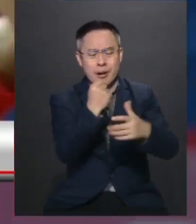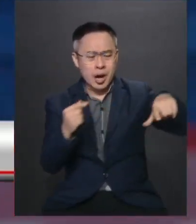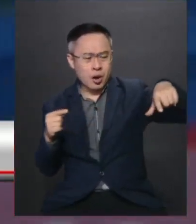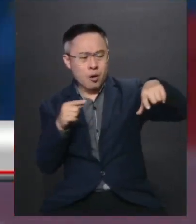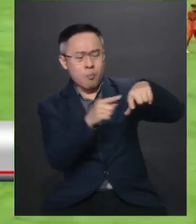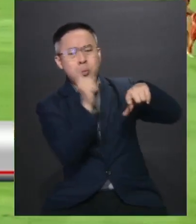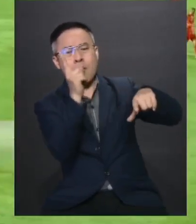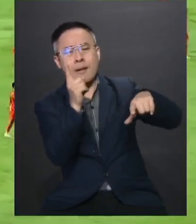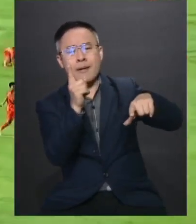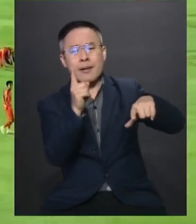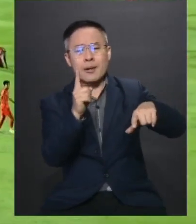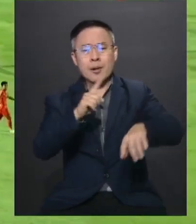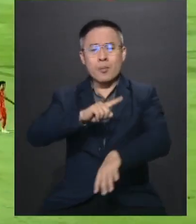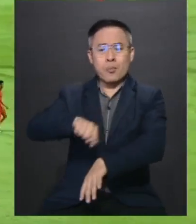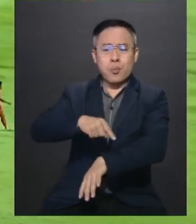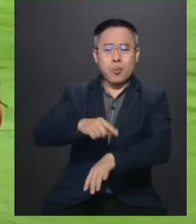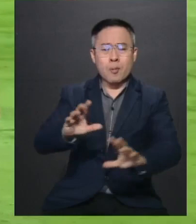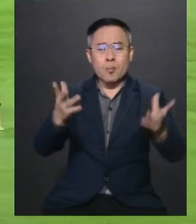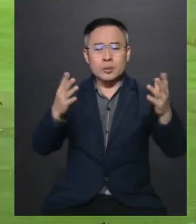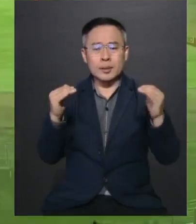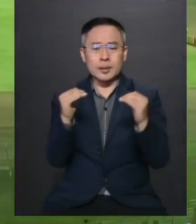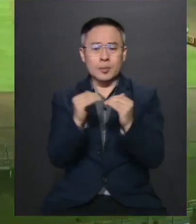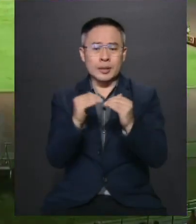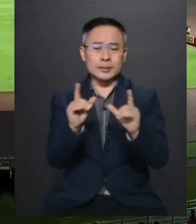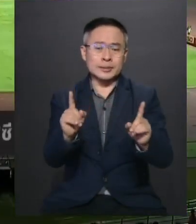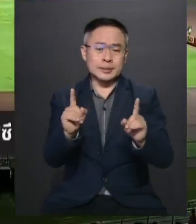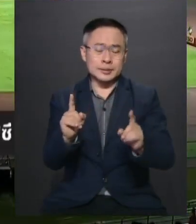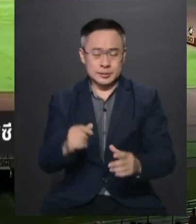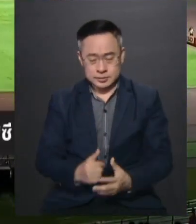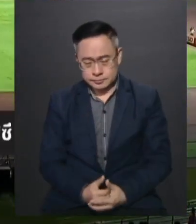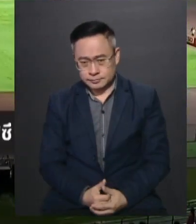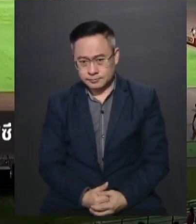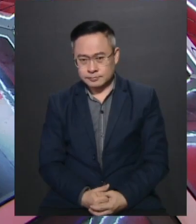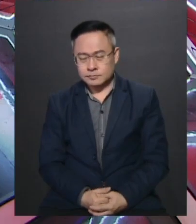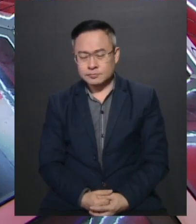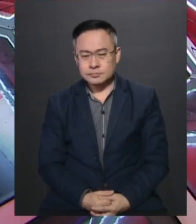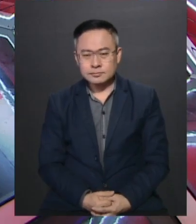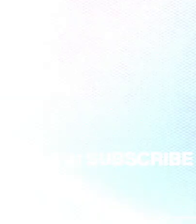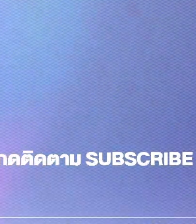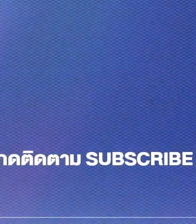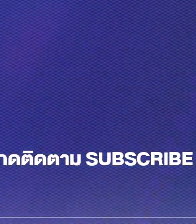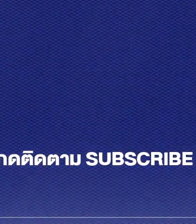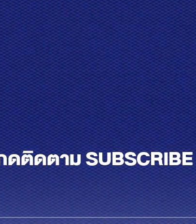นครราชสีมา Mazdaเปิดบ้านแบ่งแต้มกับการท่าเรือไป 1ประตูต่อ 1ค่ะ